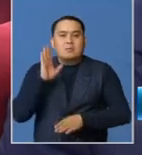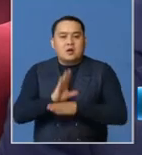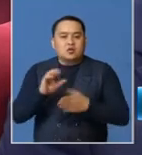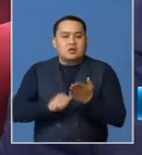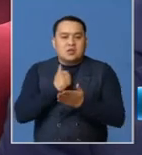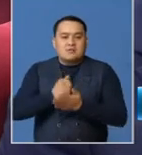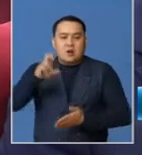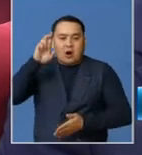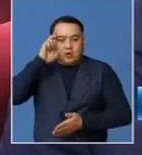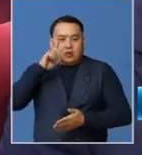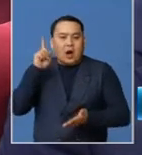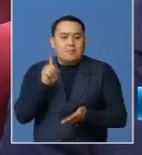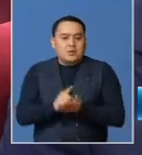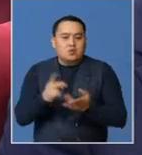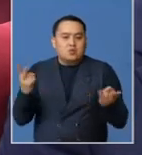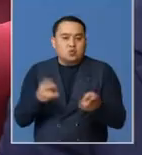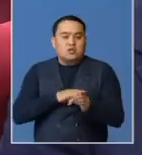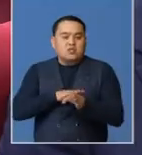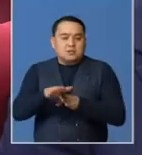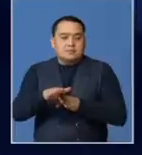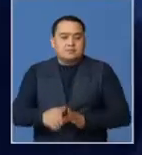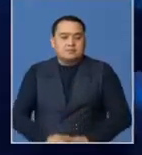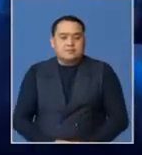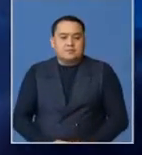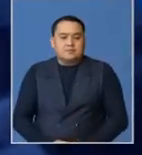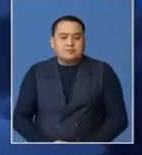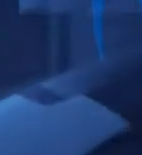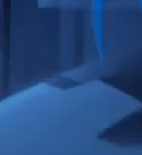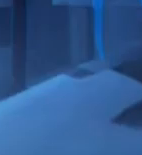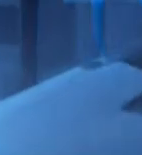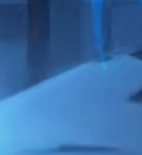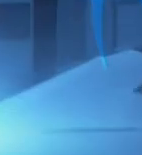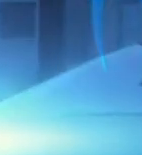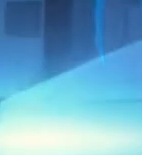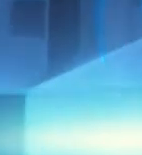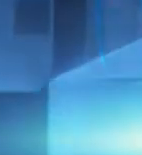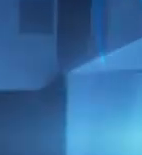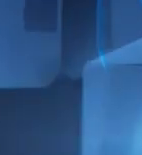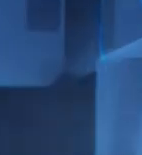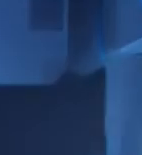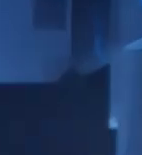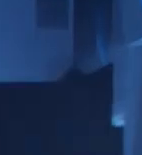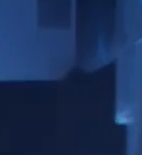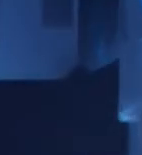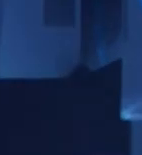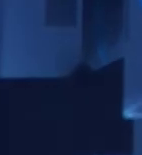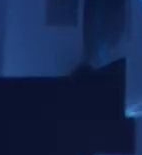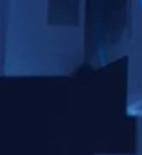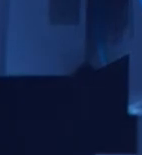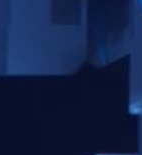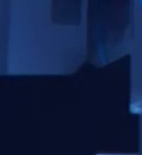главы государства обязательно к исполнению для всех. Азат Жумаханов, Жаслан Шенкенджи, телекомпания ЖТСУ,